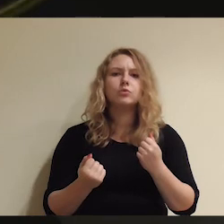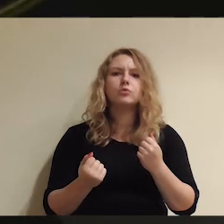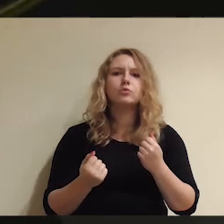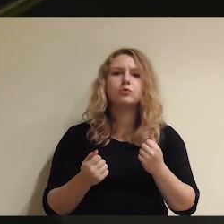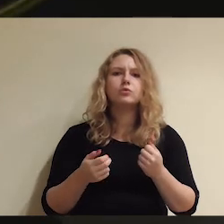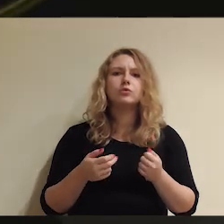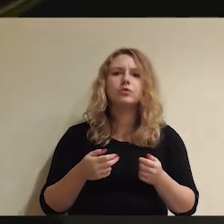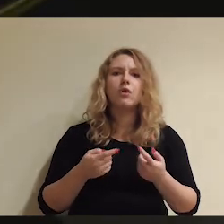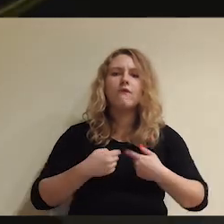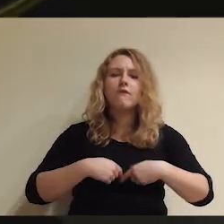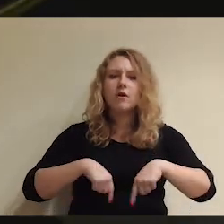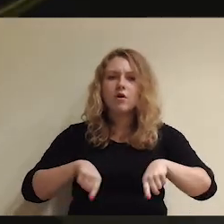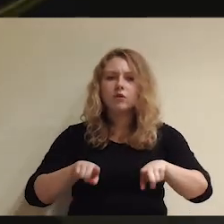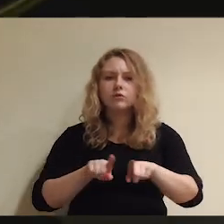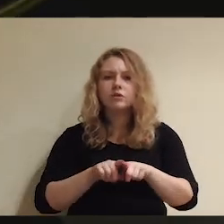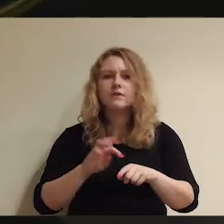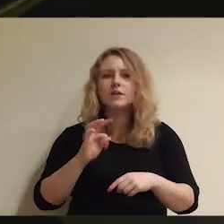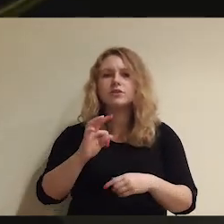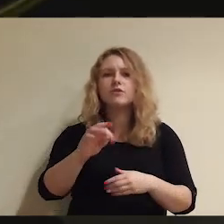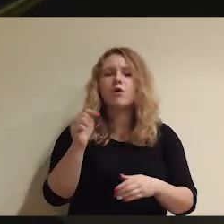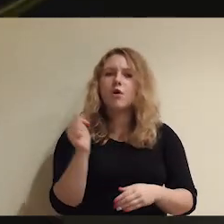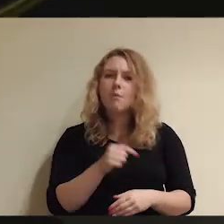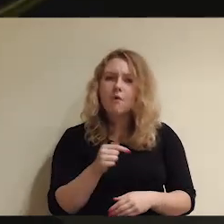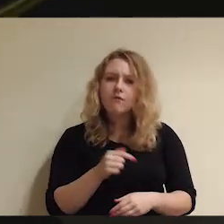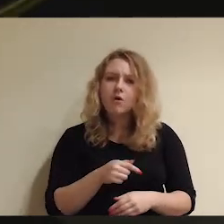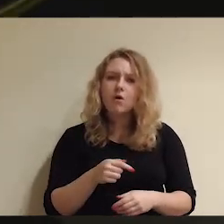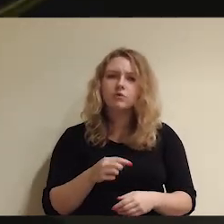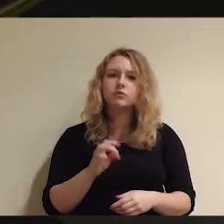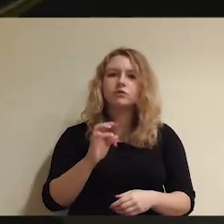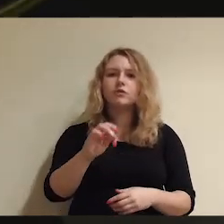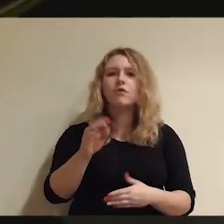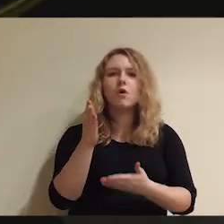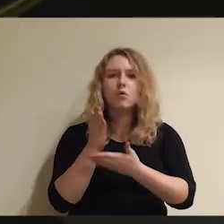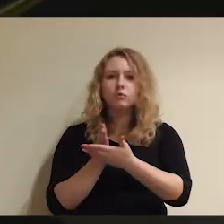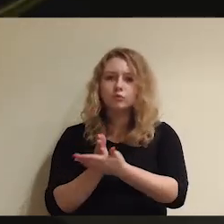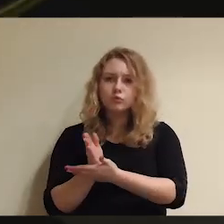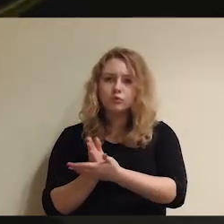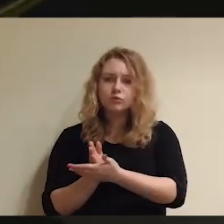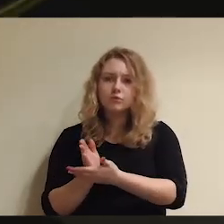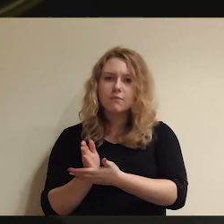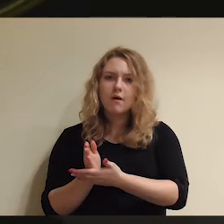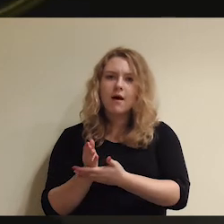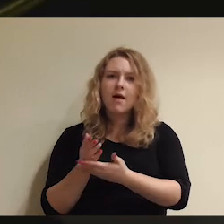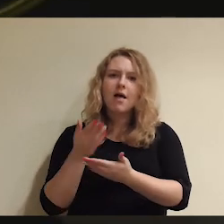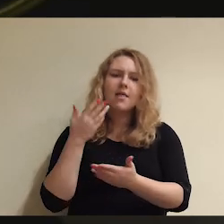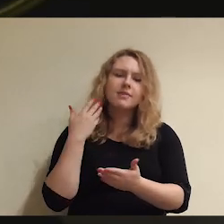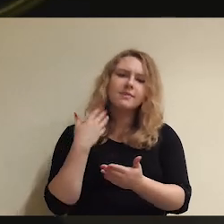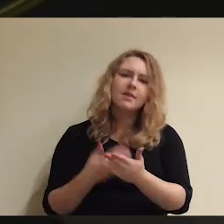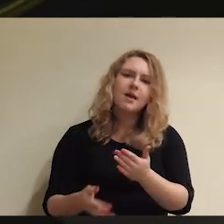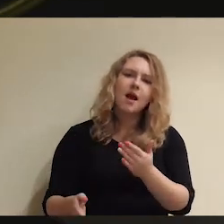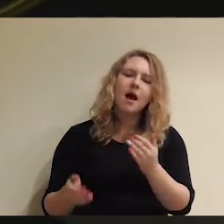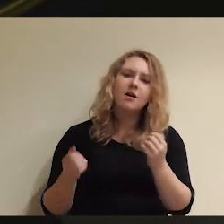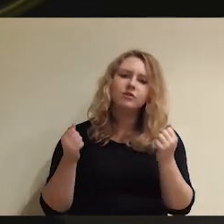Coraz trudniej wykonywać ci twoje obowiązki, twoją służbę.